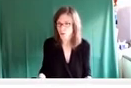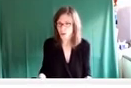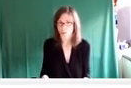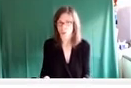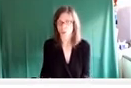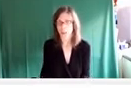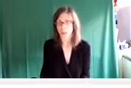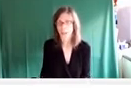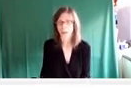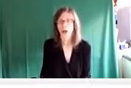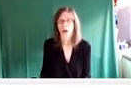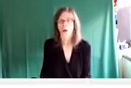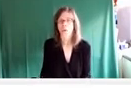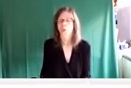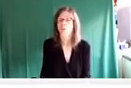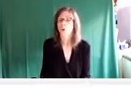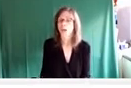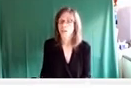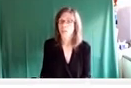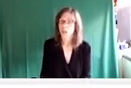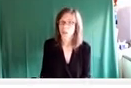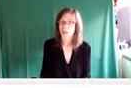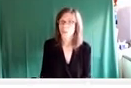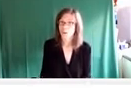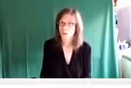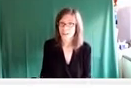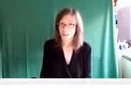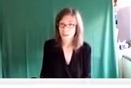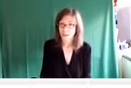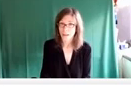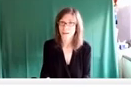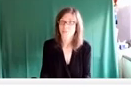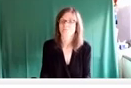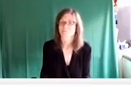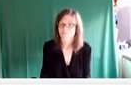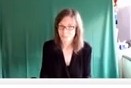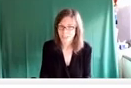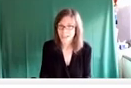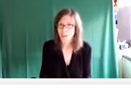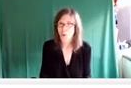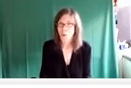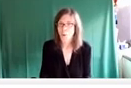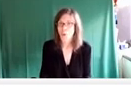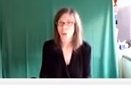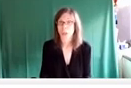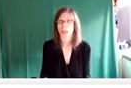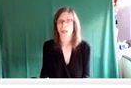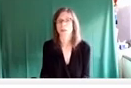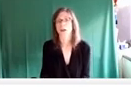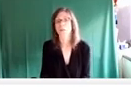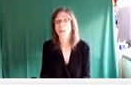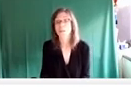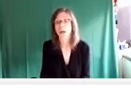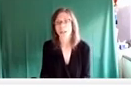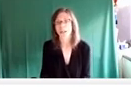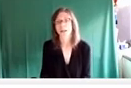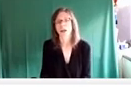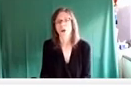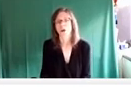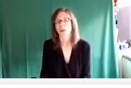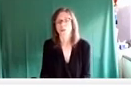efficace pour certains besoins. Au moins, SPSS, utiliser la syntaxe. c'est un standard